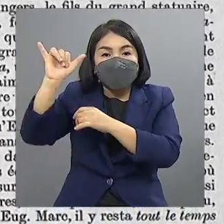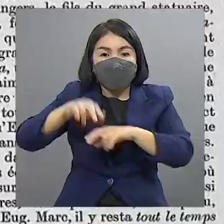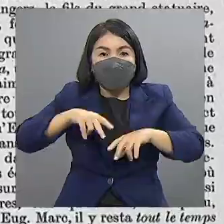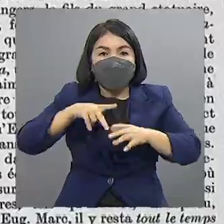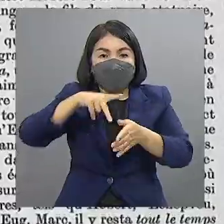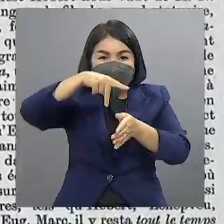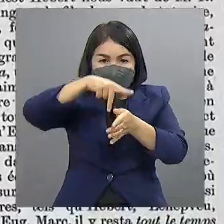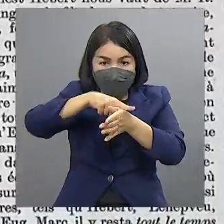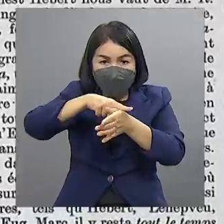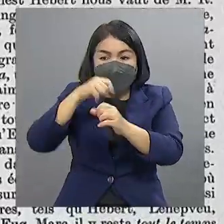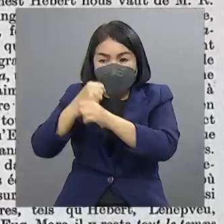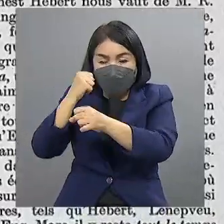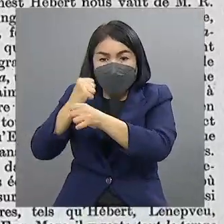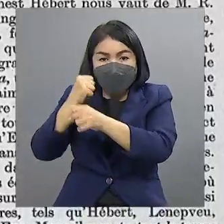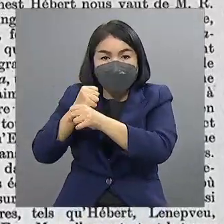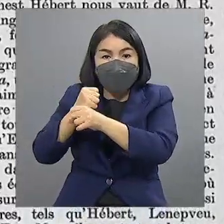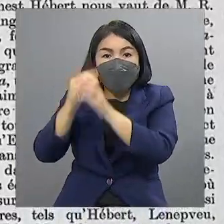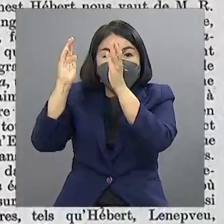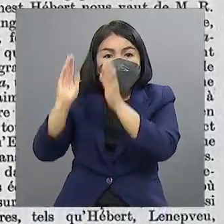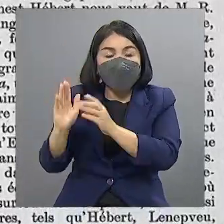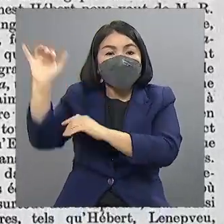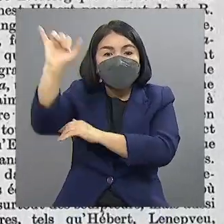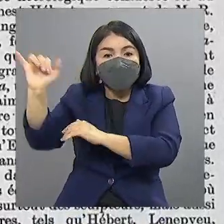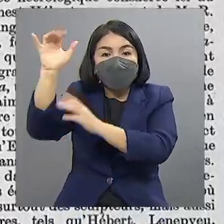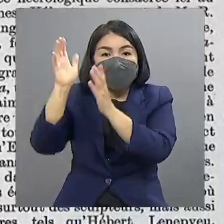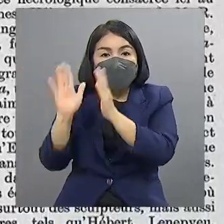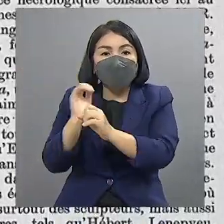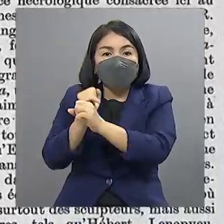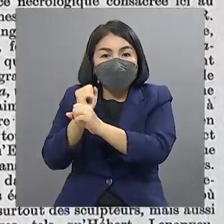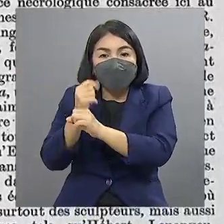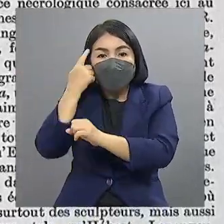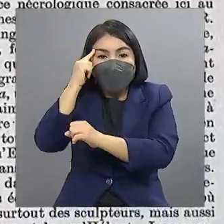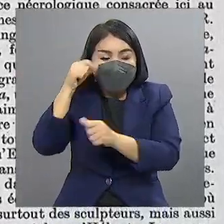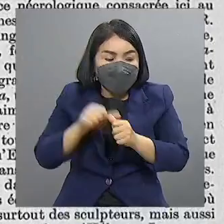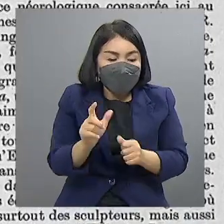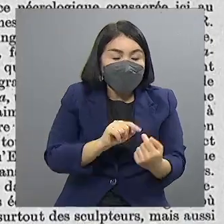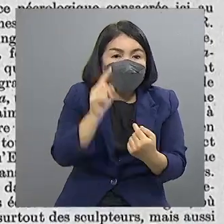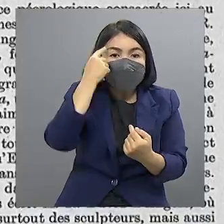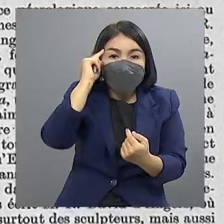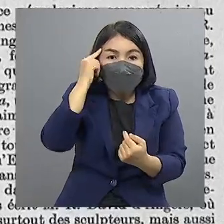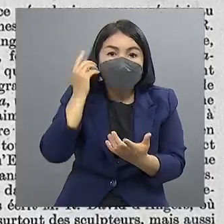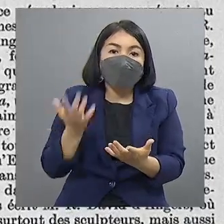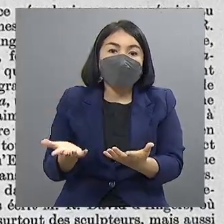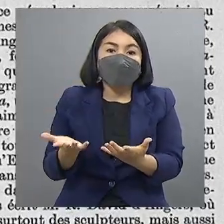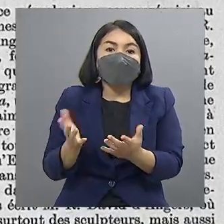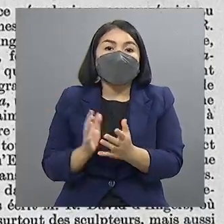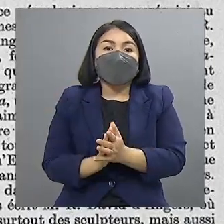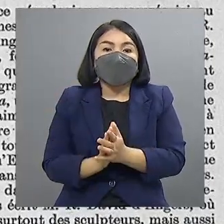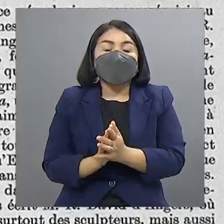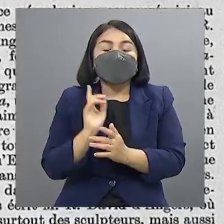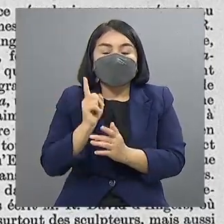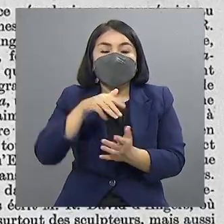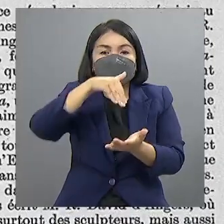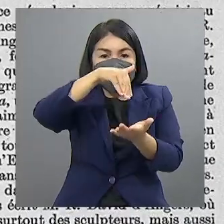ราบเลยว่า จะต้องทำท่าไหน จะเป็นซุ้มประตูอยู่ตรงไหนนะครับซึ่งในเวลาต่อมาก็จะอยู่กลางลานพระบรม